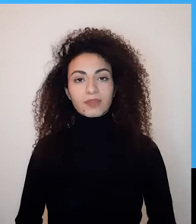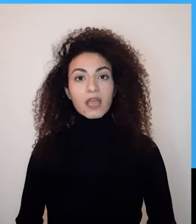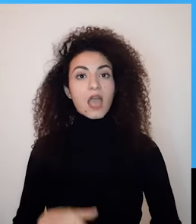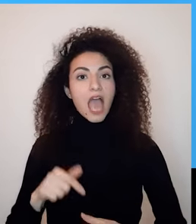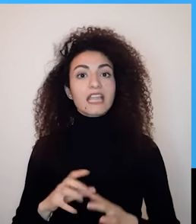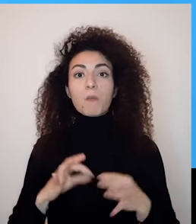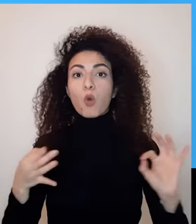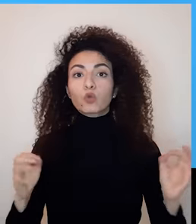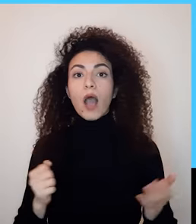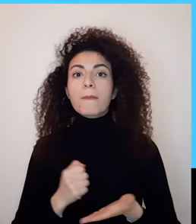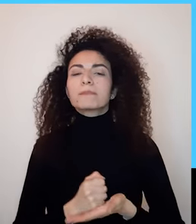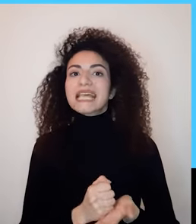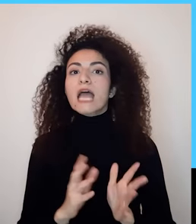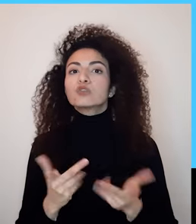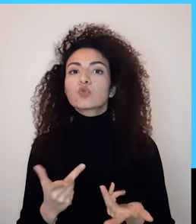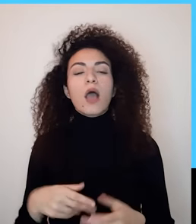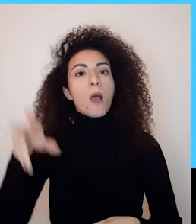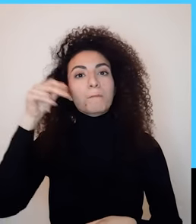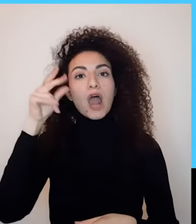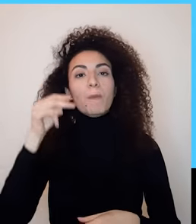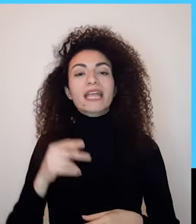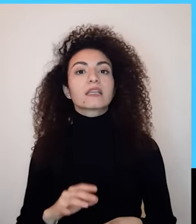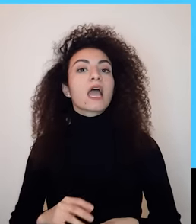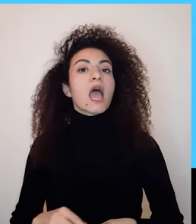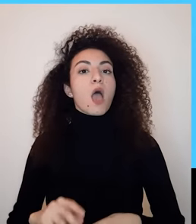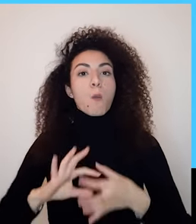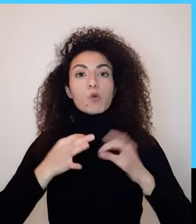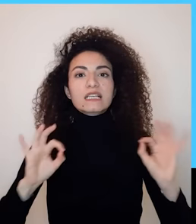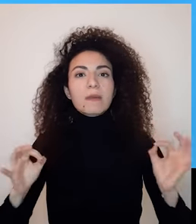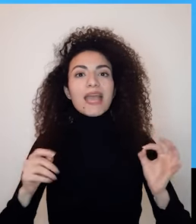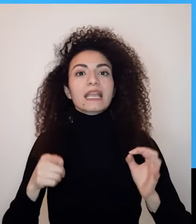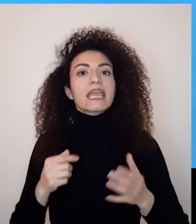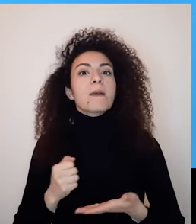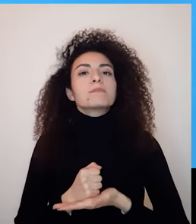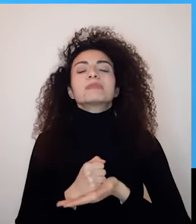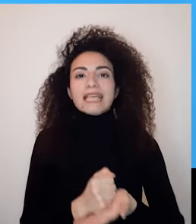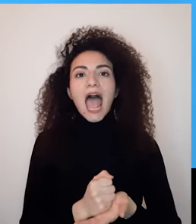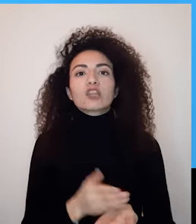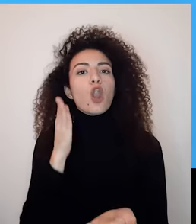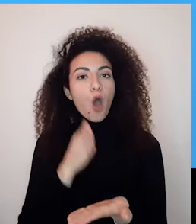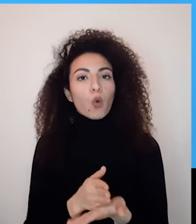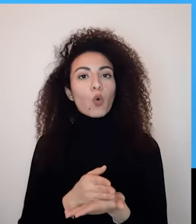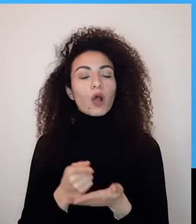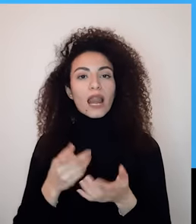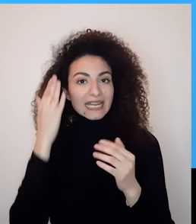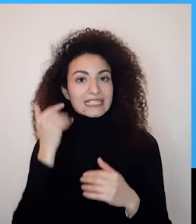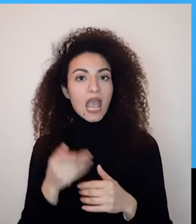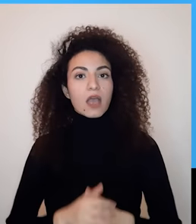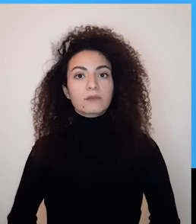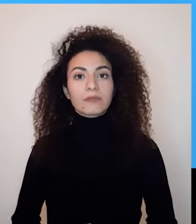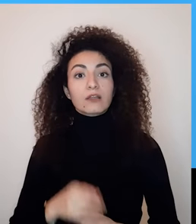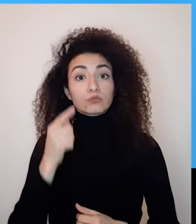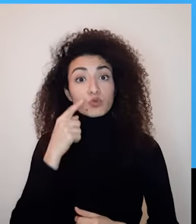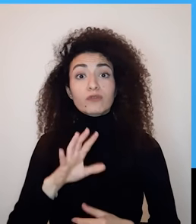أو التحرش الجنسي. بيساعد بهذا المجال البحث والاطلاع على منظمات وجمعيات نسائية للدفاع عن الحقوق،